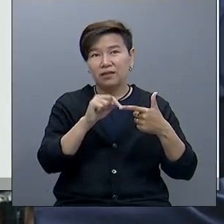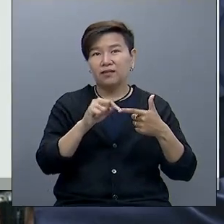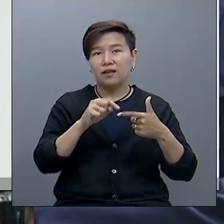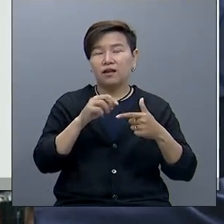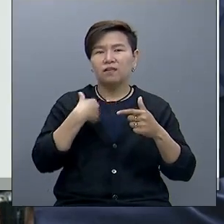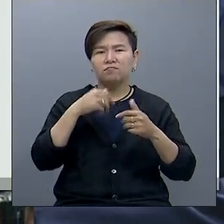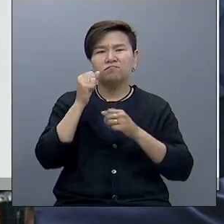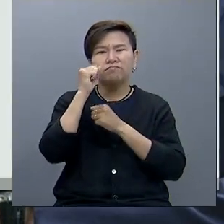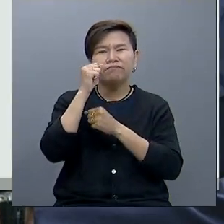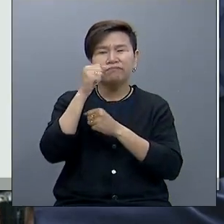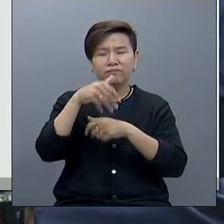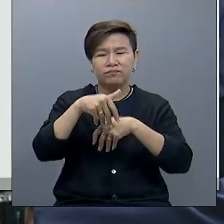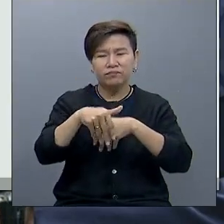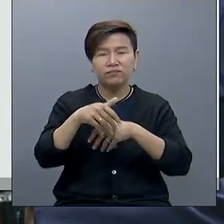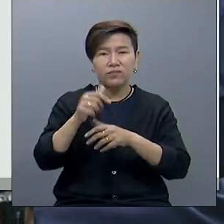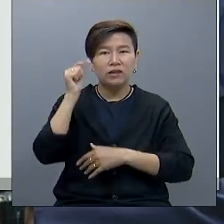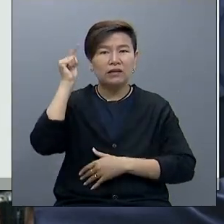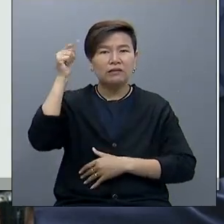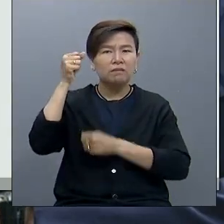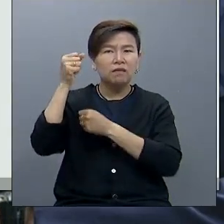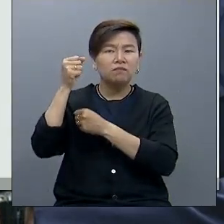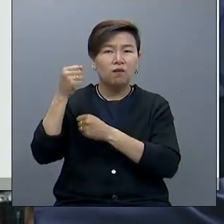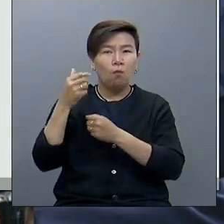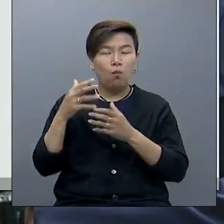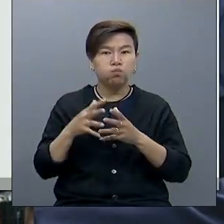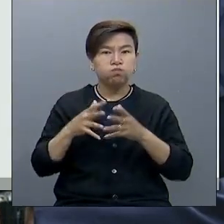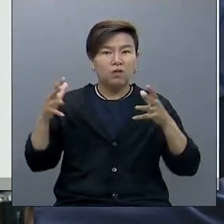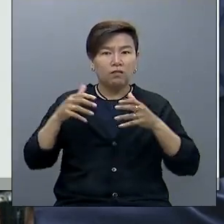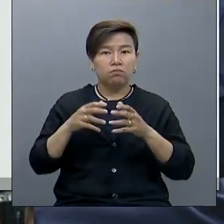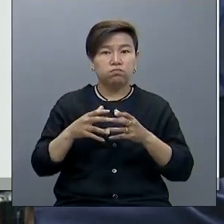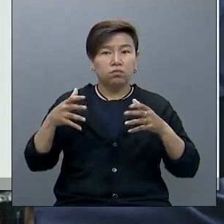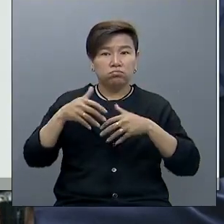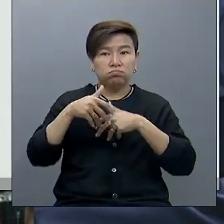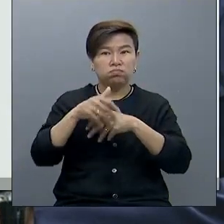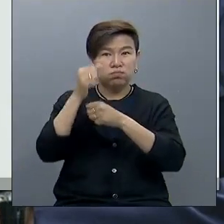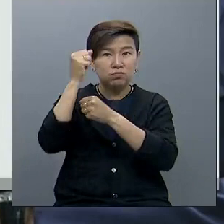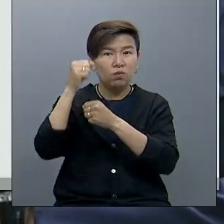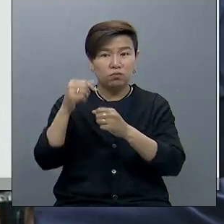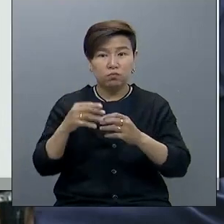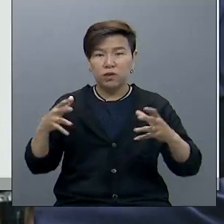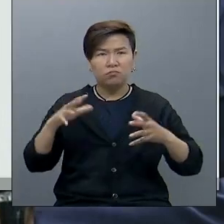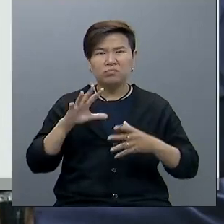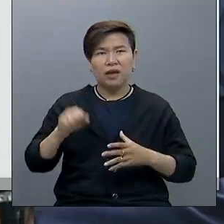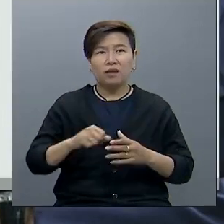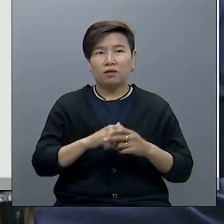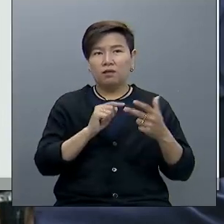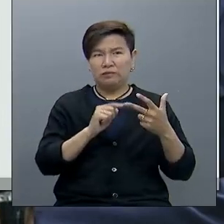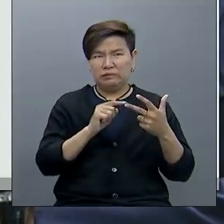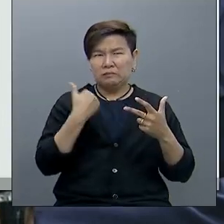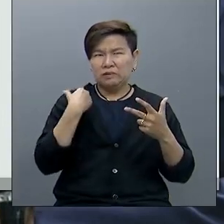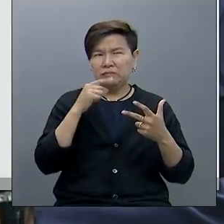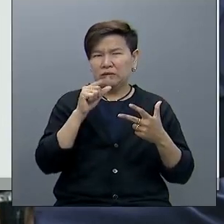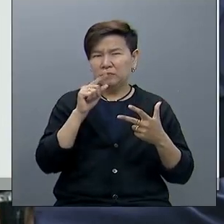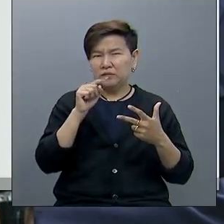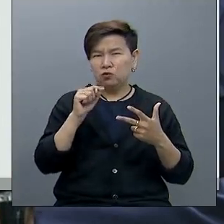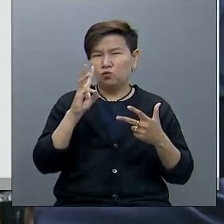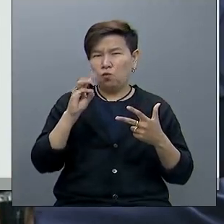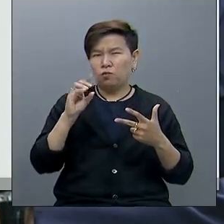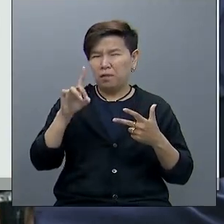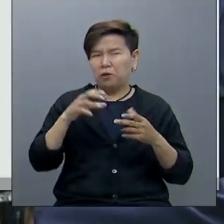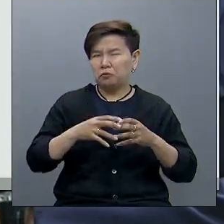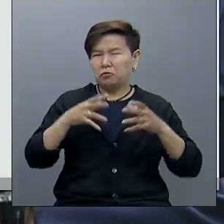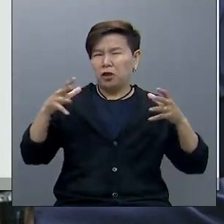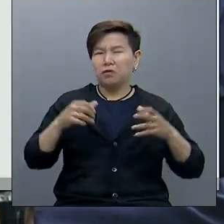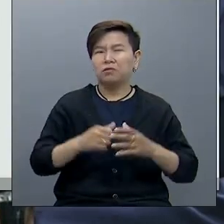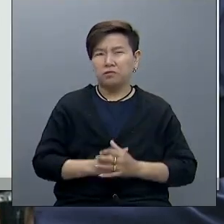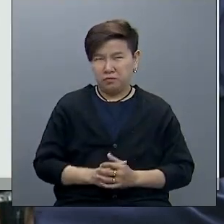ะไม่สามารถจุดติดเป็นการชุมนุมใหญ่แต่ร้อยละ 21.68 กลับเชื่อว่าการชุมนุมต่อต้านนายทักษิณจะสามารถจุด